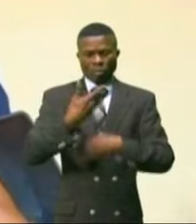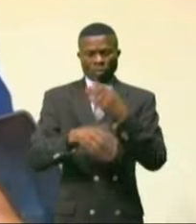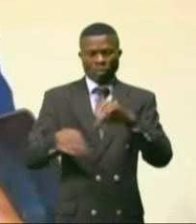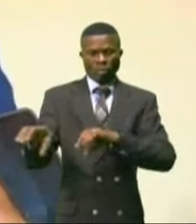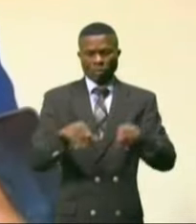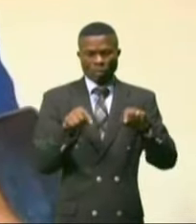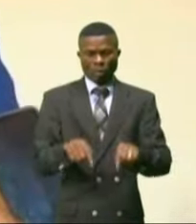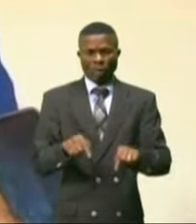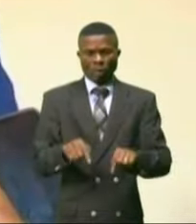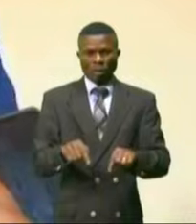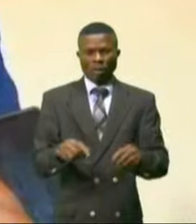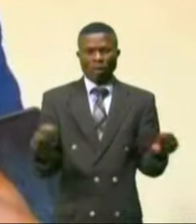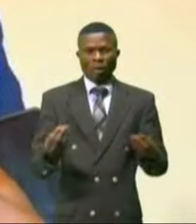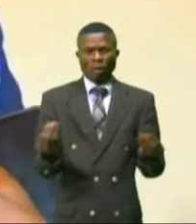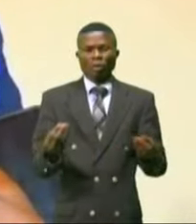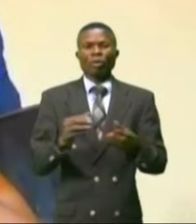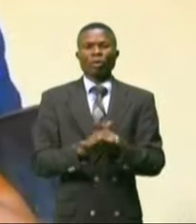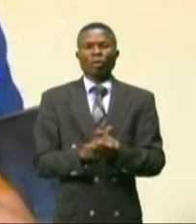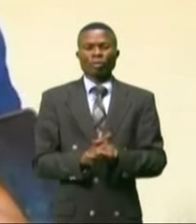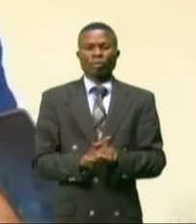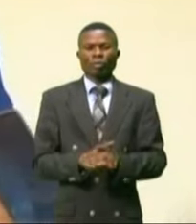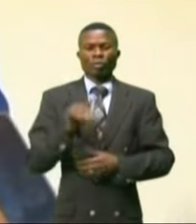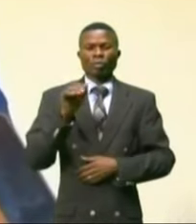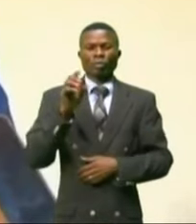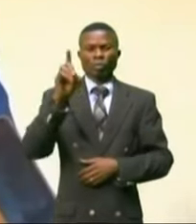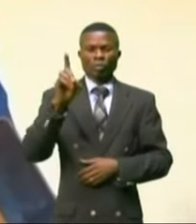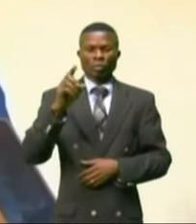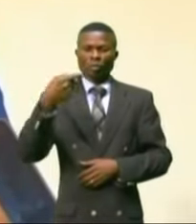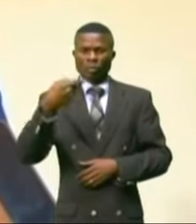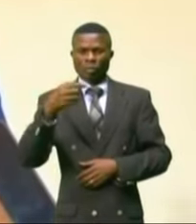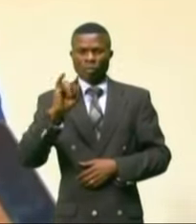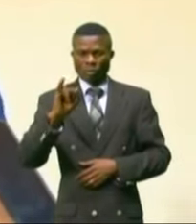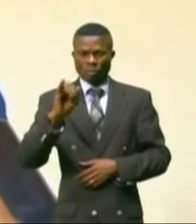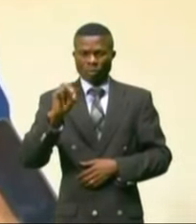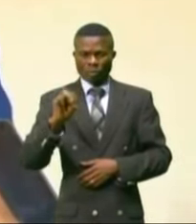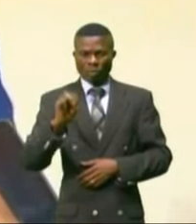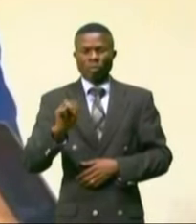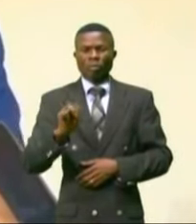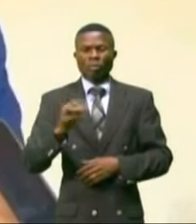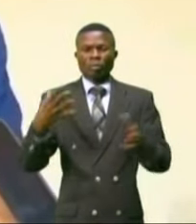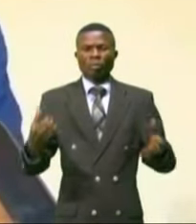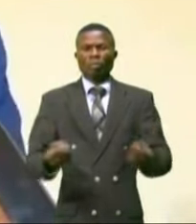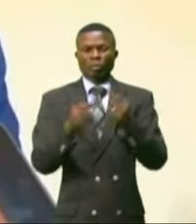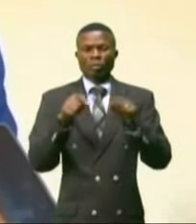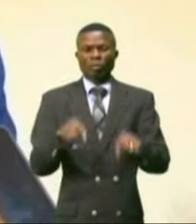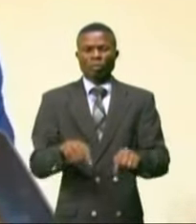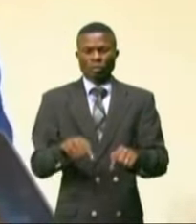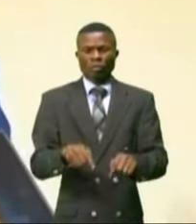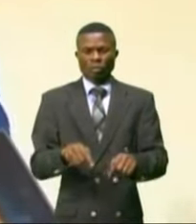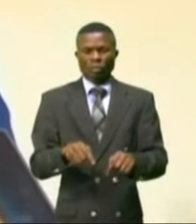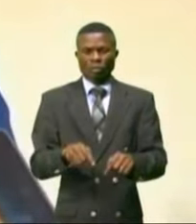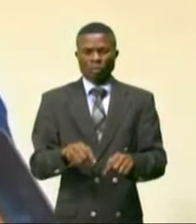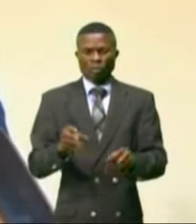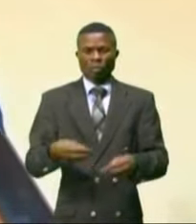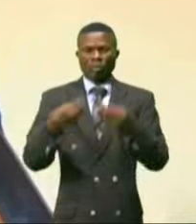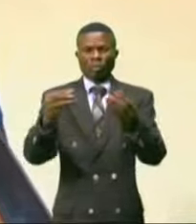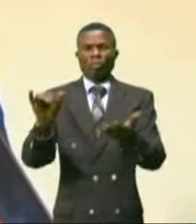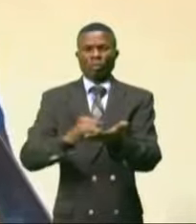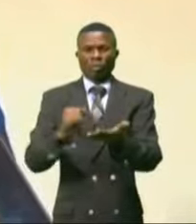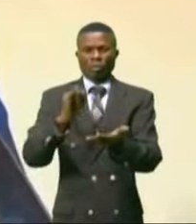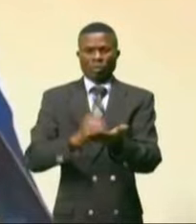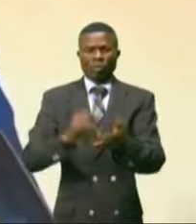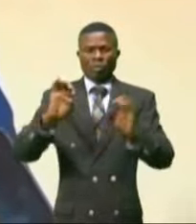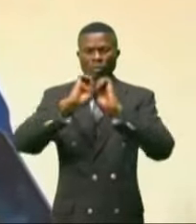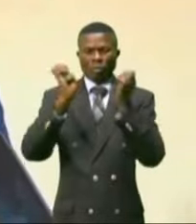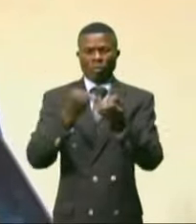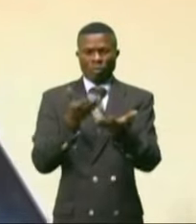activités. En conséquence, la DGI aussi va se retrouver pour fiscaliser ces